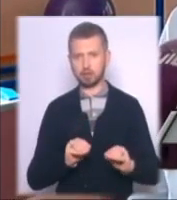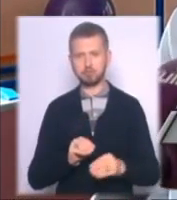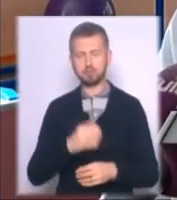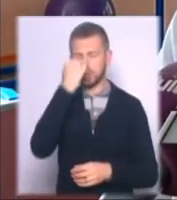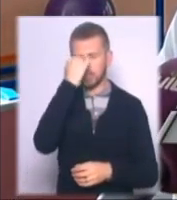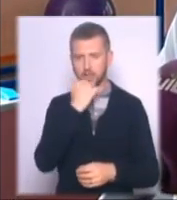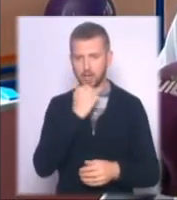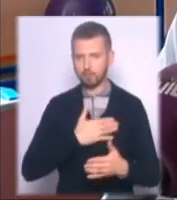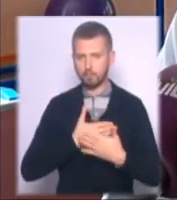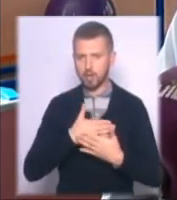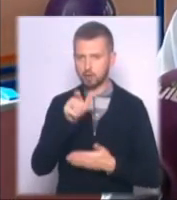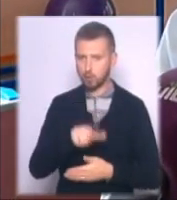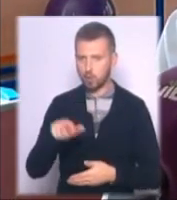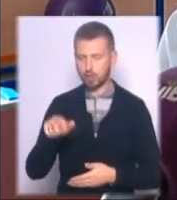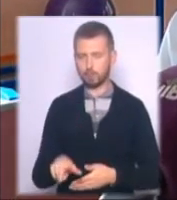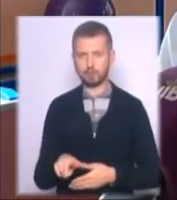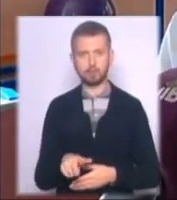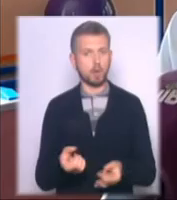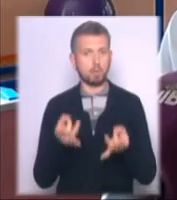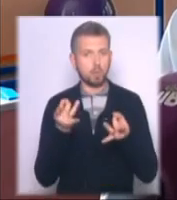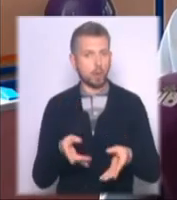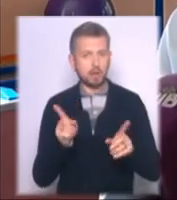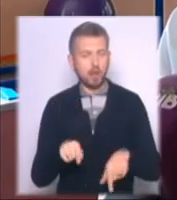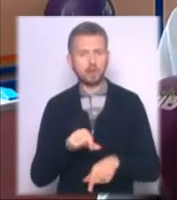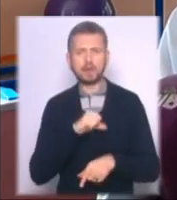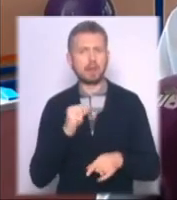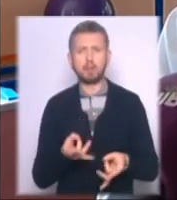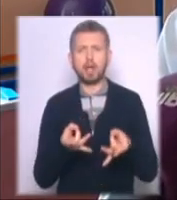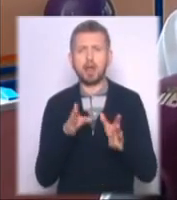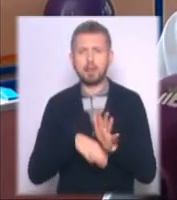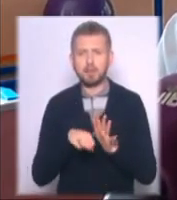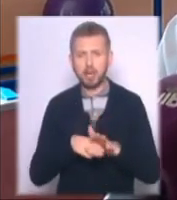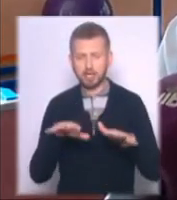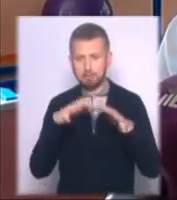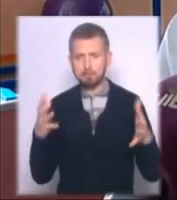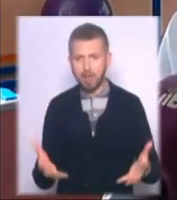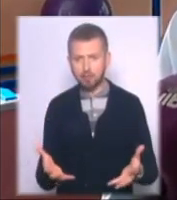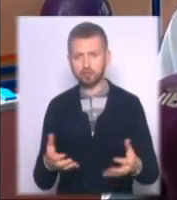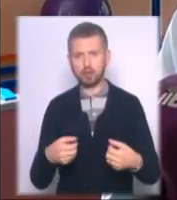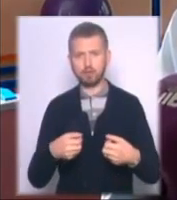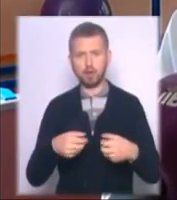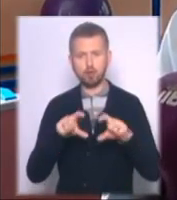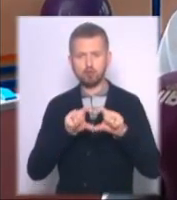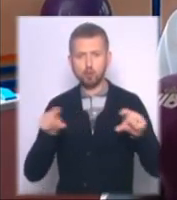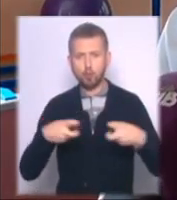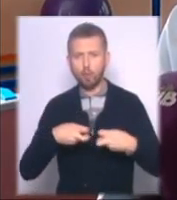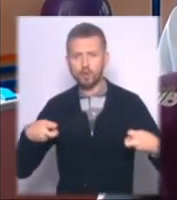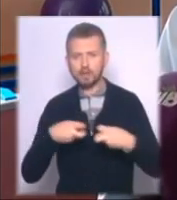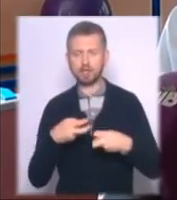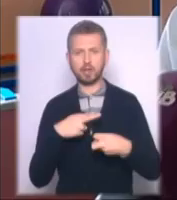Благодарим волонтерам. Просто даже з самих елементарних м'ячиків, жгутів резинових для